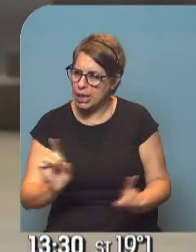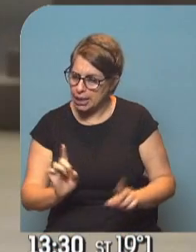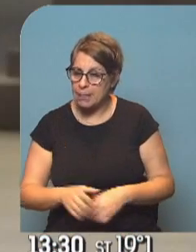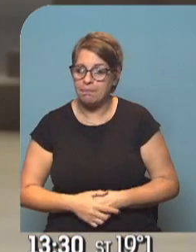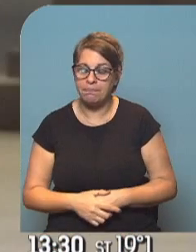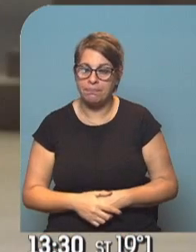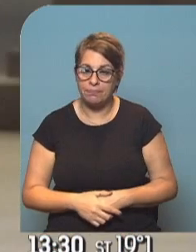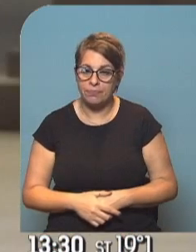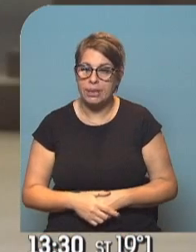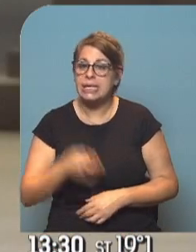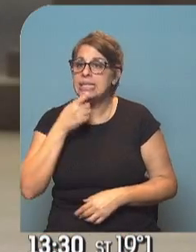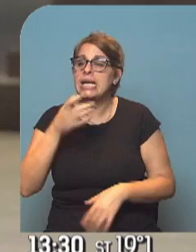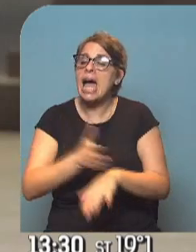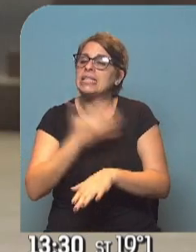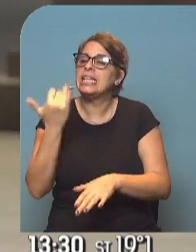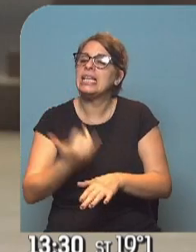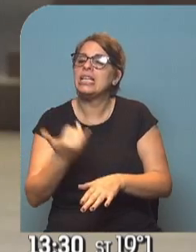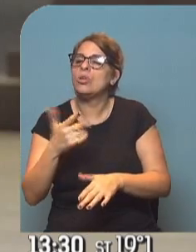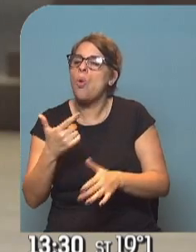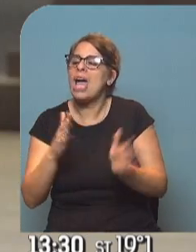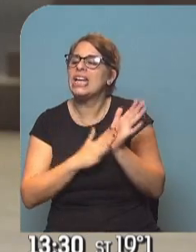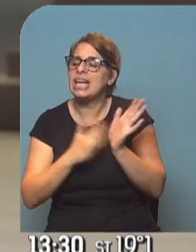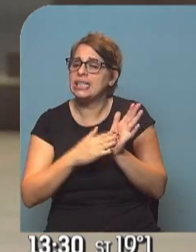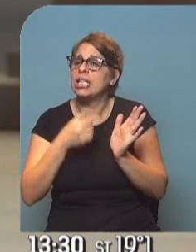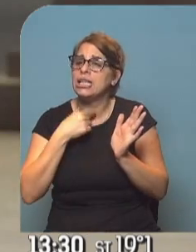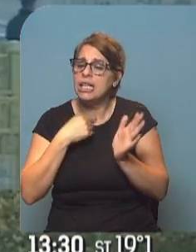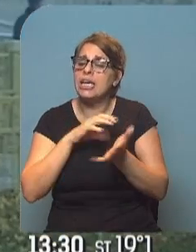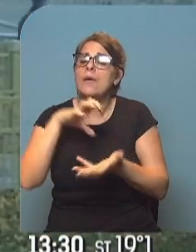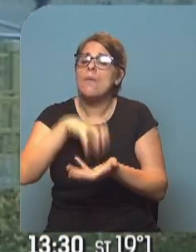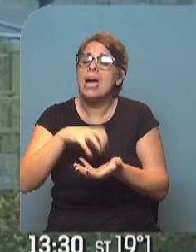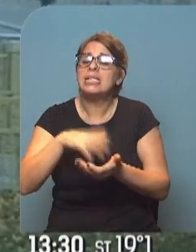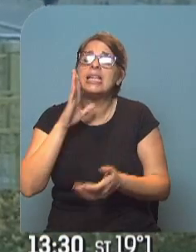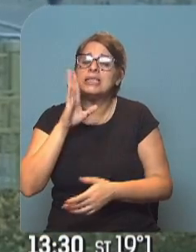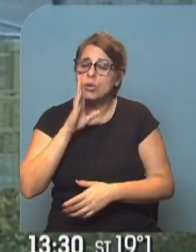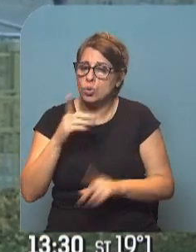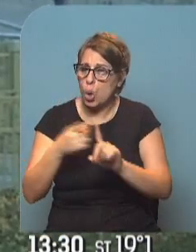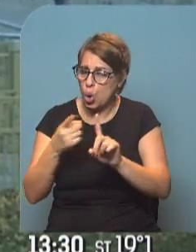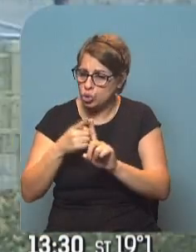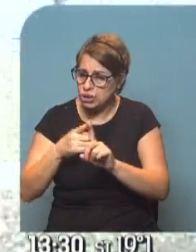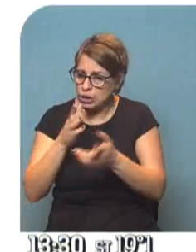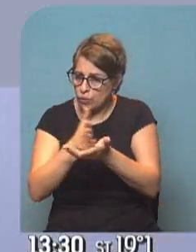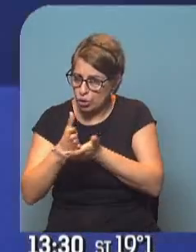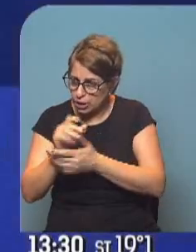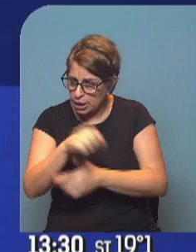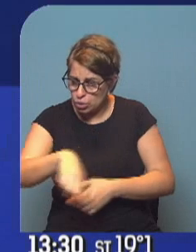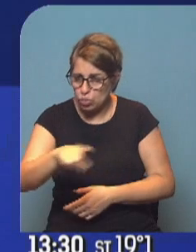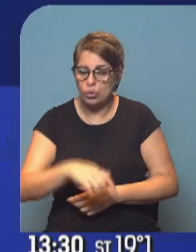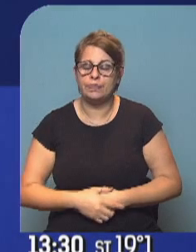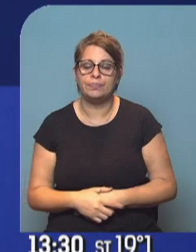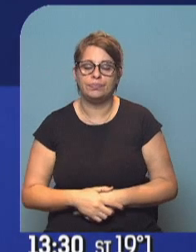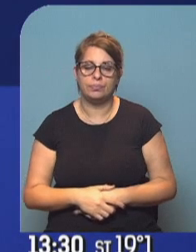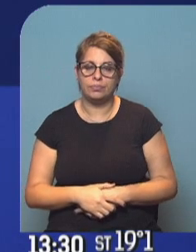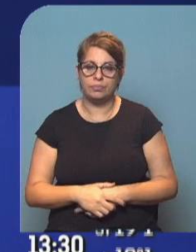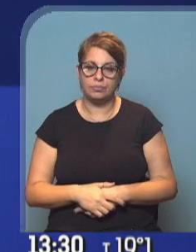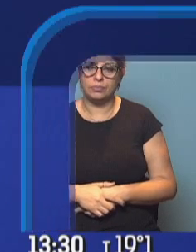sin fuertes garantías, para evitar tener bases de Estados Unidos directamente en contacto con sus fronteras. 我们为朝鲜领